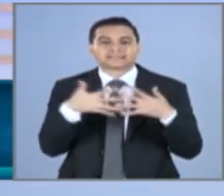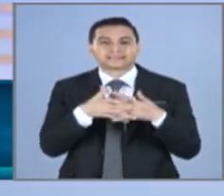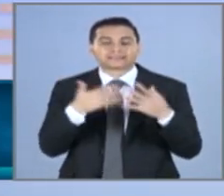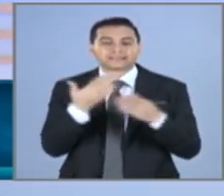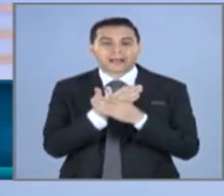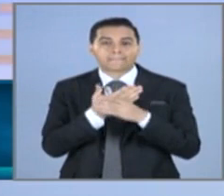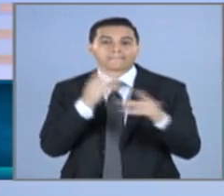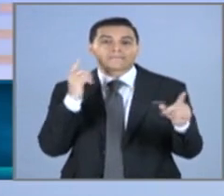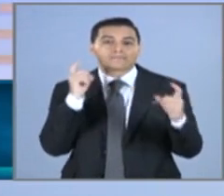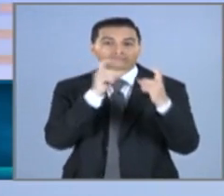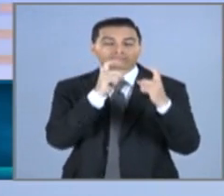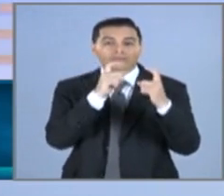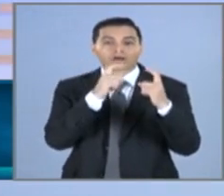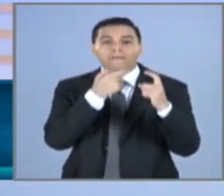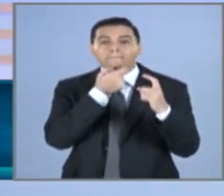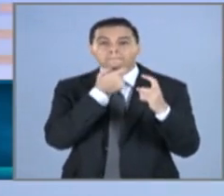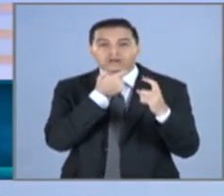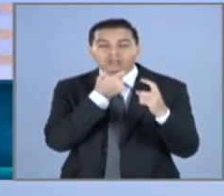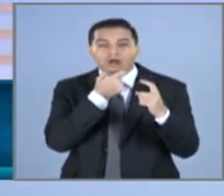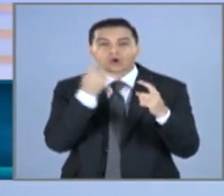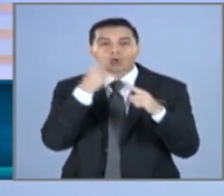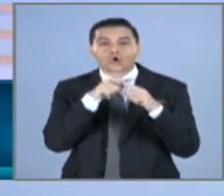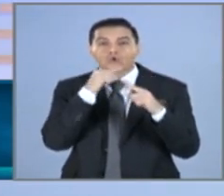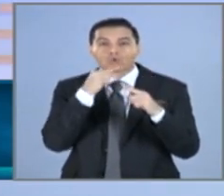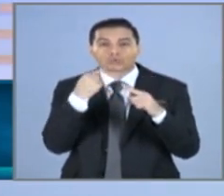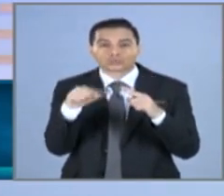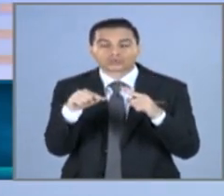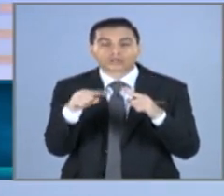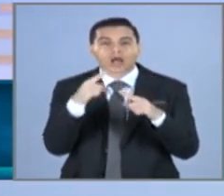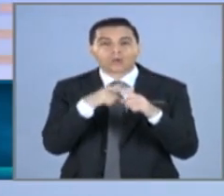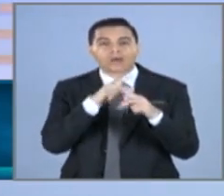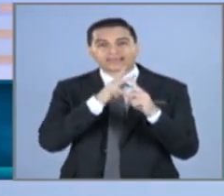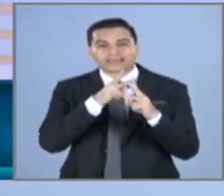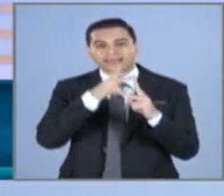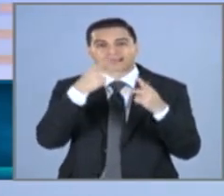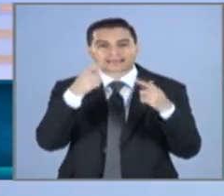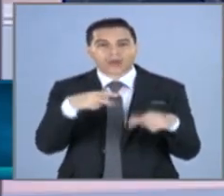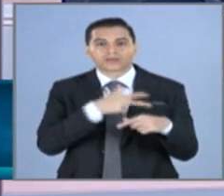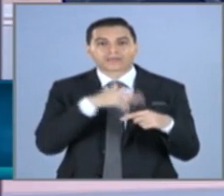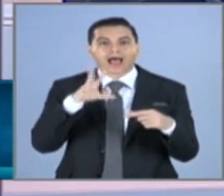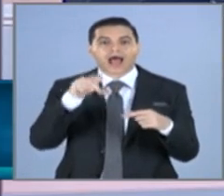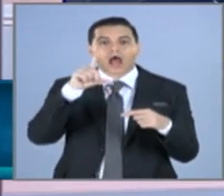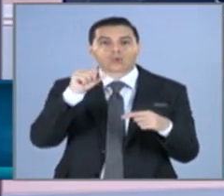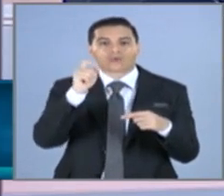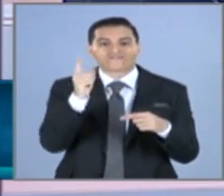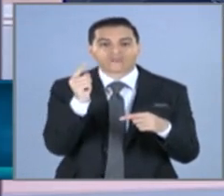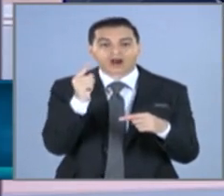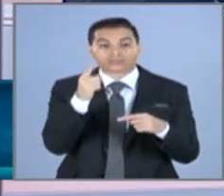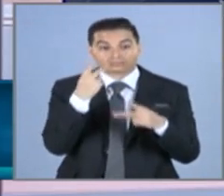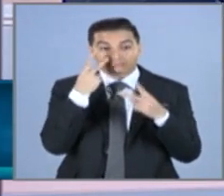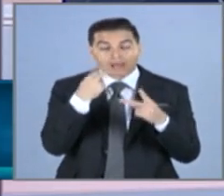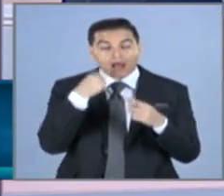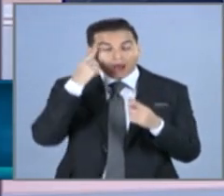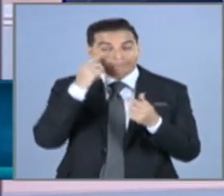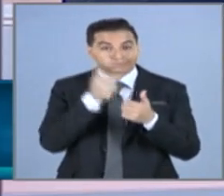وبروسيا وهانوفر. ساعدتك بمعلومات كتيرة جدا، قربت المعلومة، بس هو أنا محتار بين اتنين،